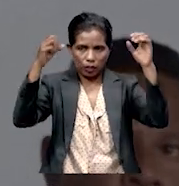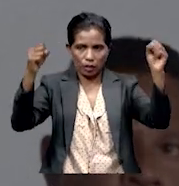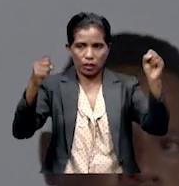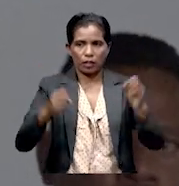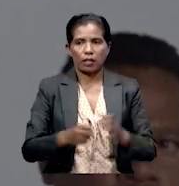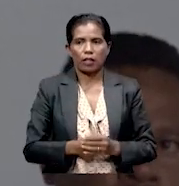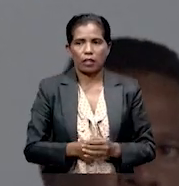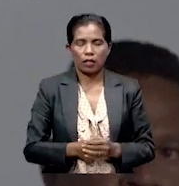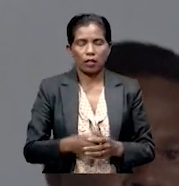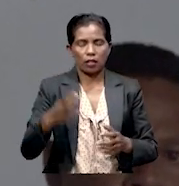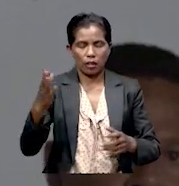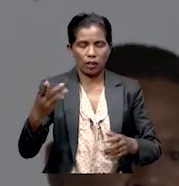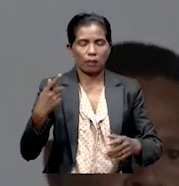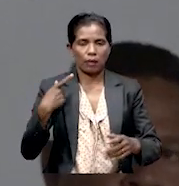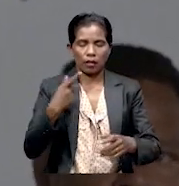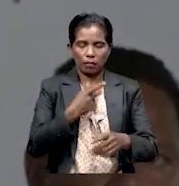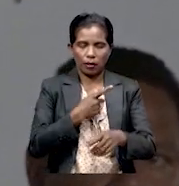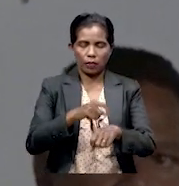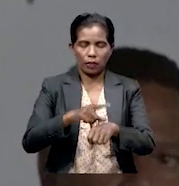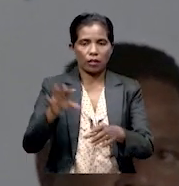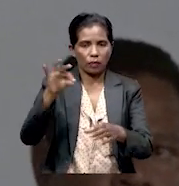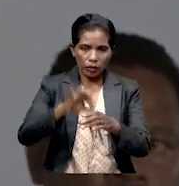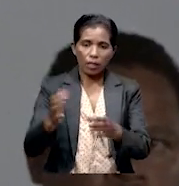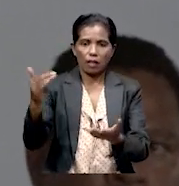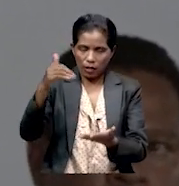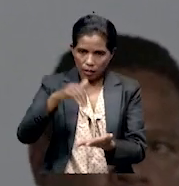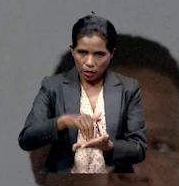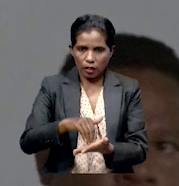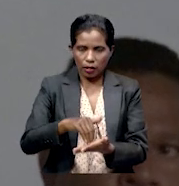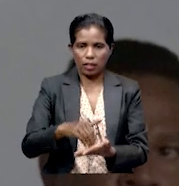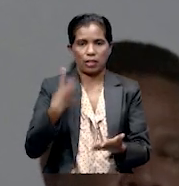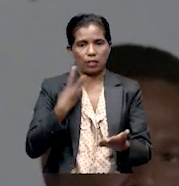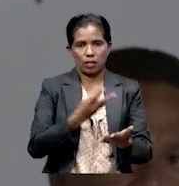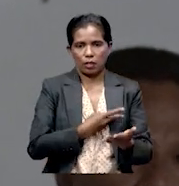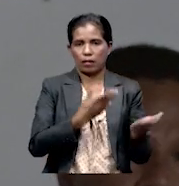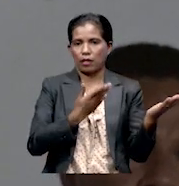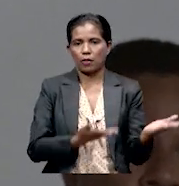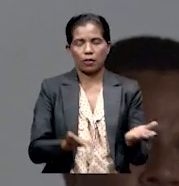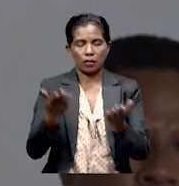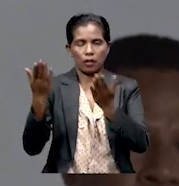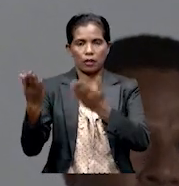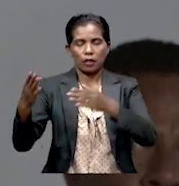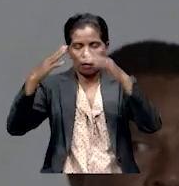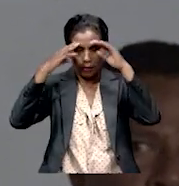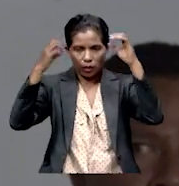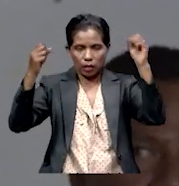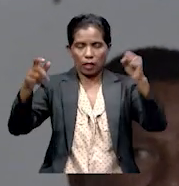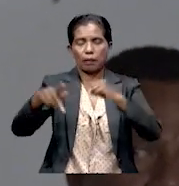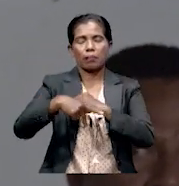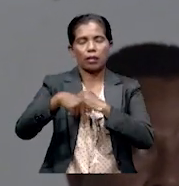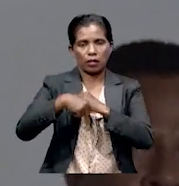Ia parlamentar kita luta tanda raida atau mune kita lori. Presiden di partidu